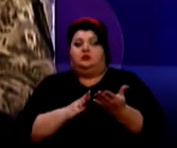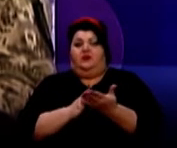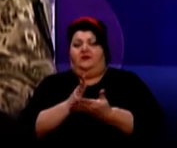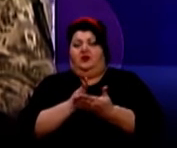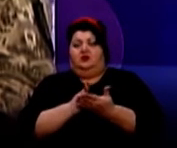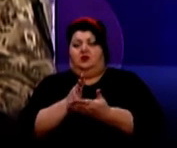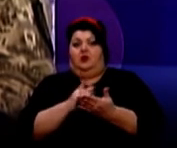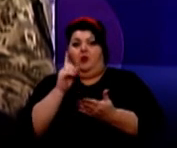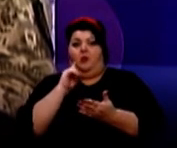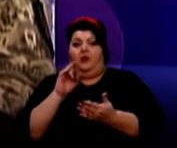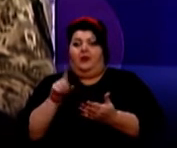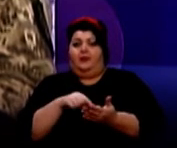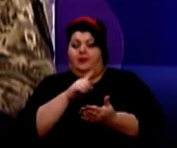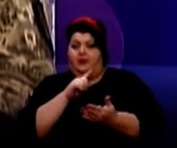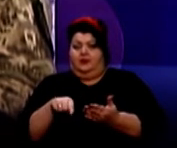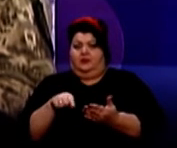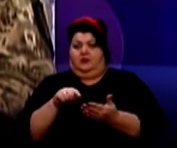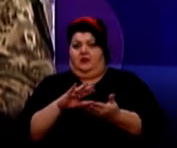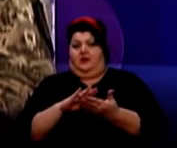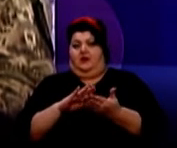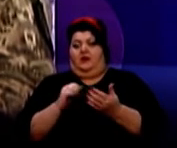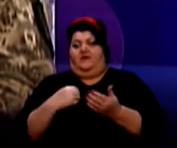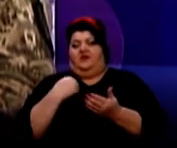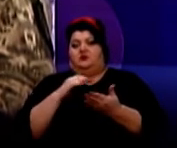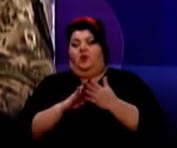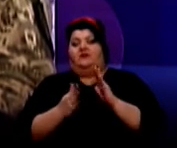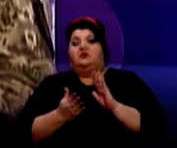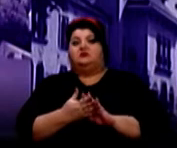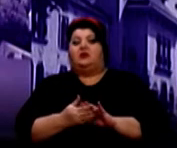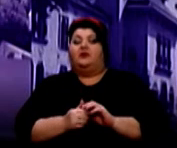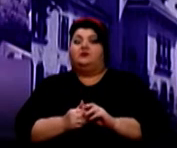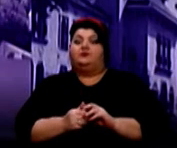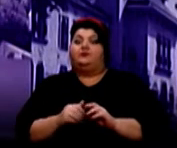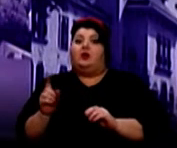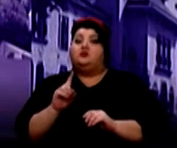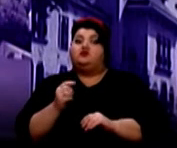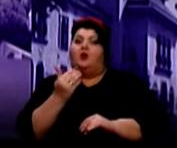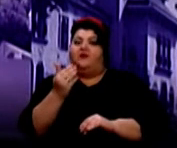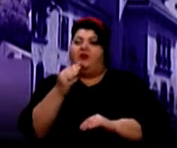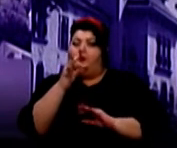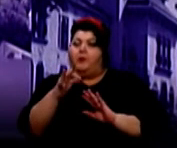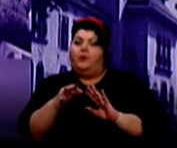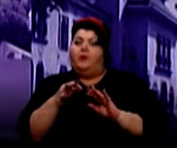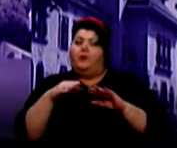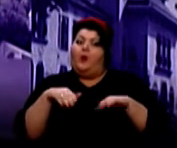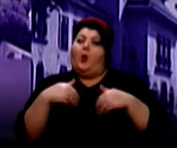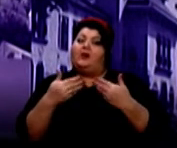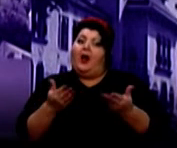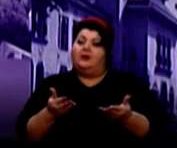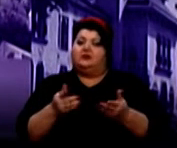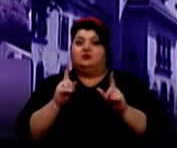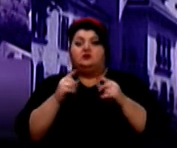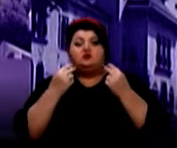буде скасований цей стан. Що ви порадите призовникам? Що